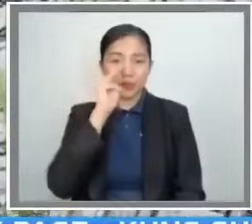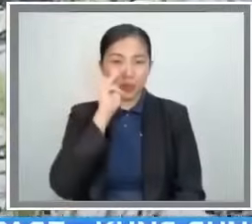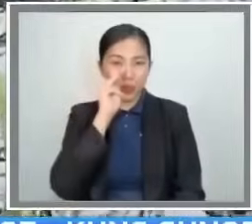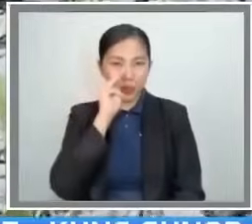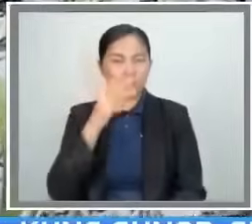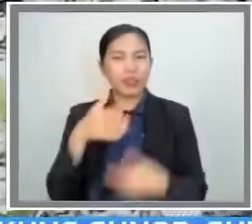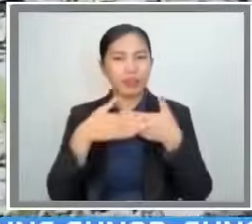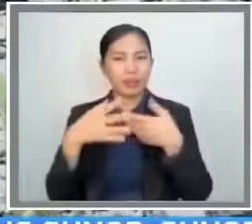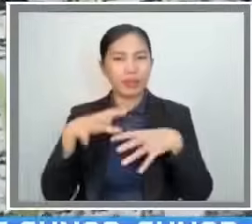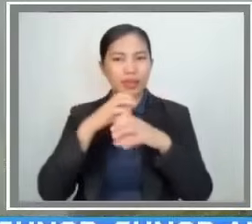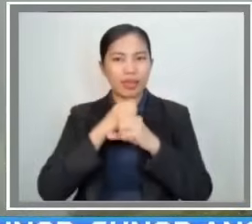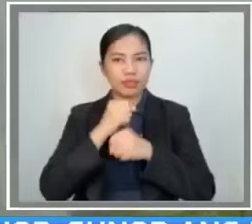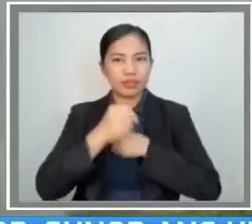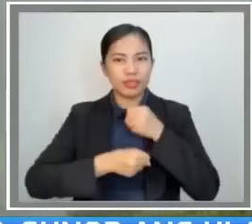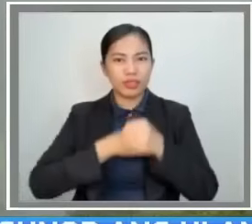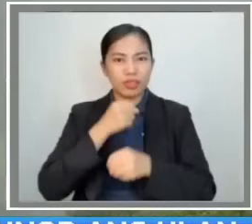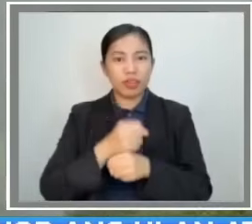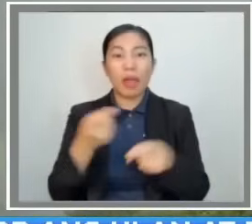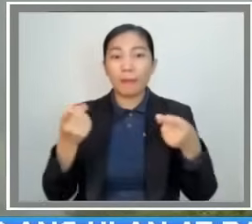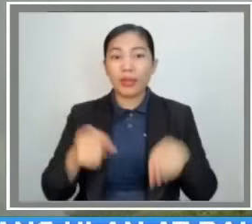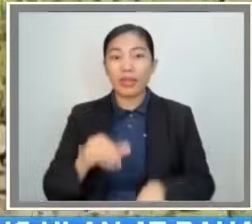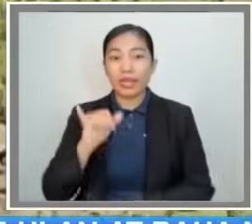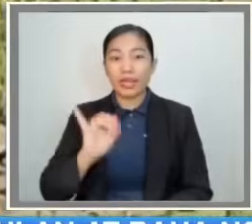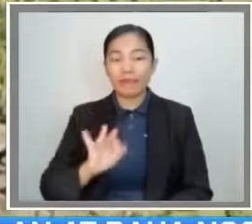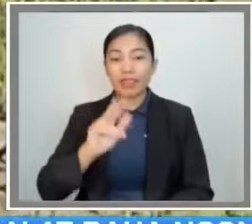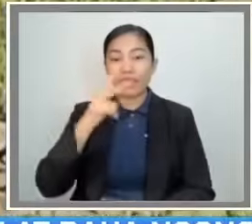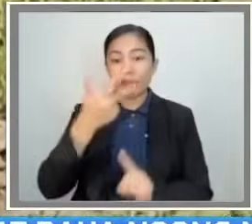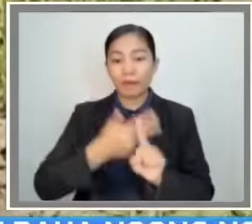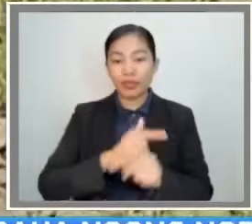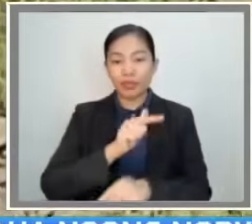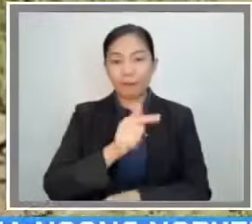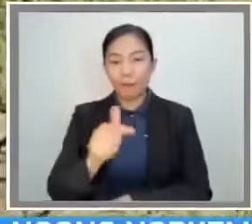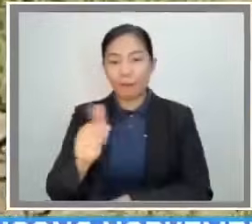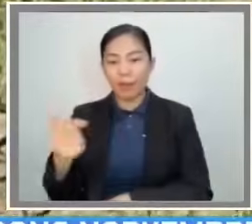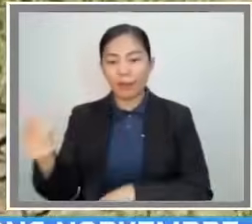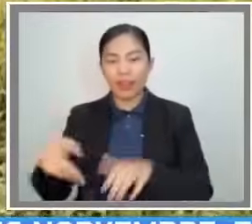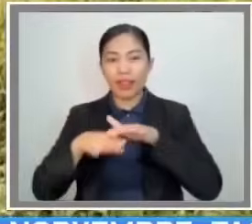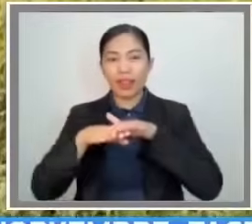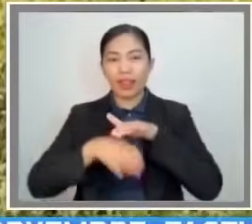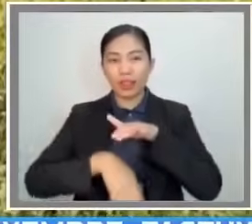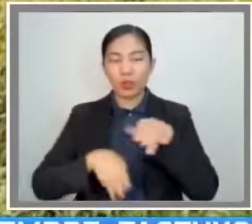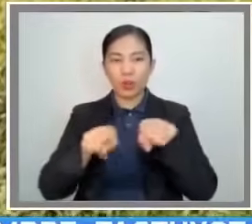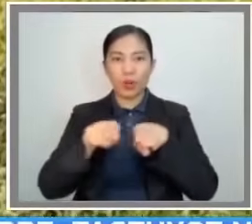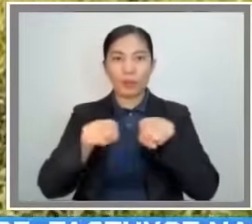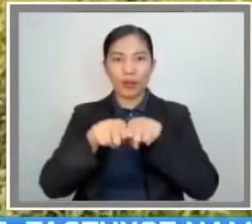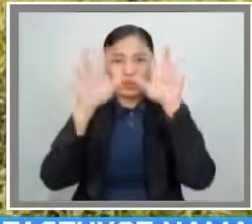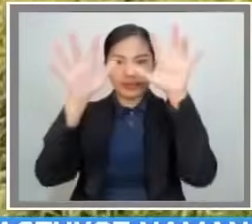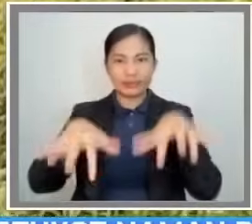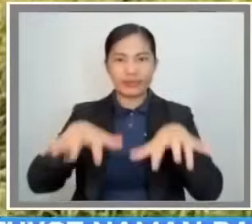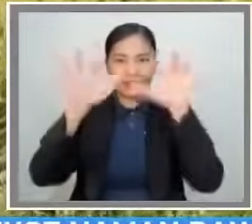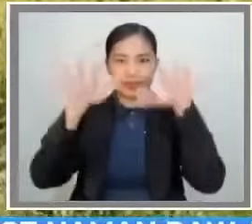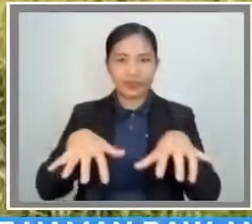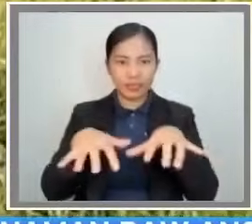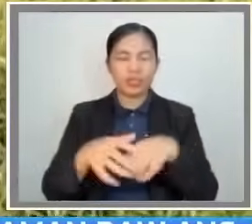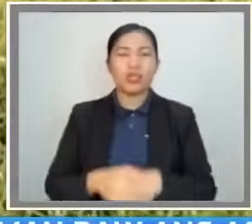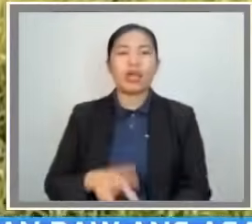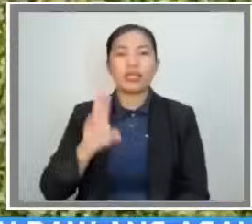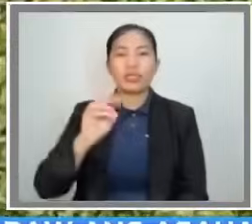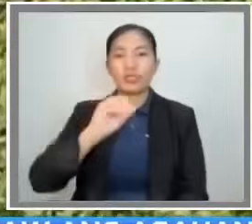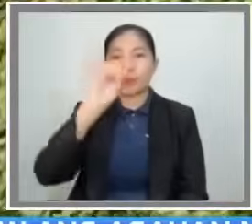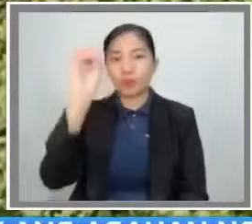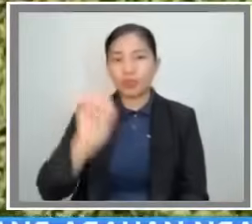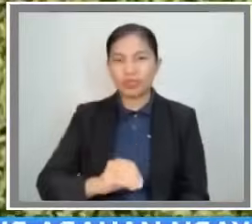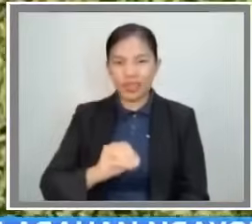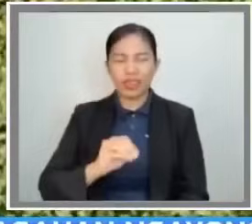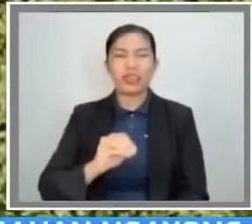tatlong sunod-sunod na buwan na may way below normal na rainfall condition o mahigit 60% na mas mababa sa karaniwan